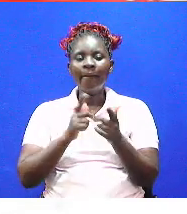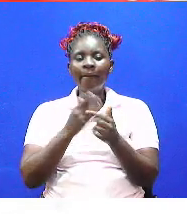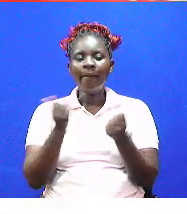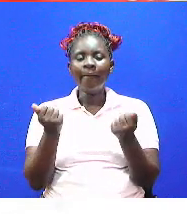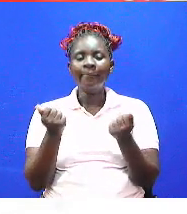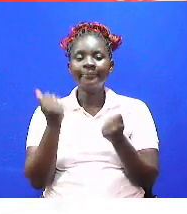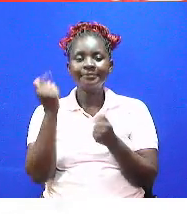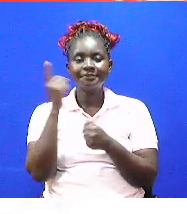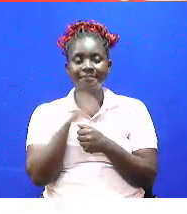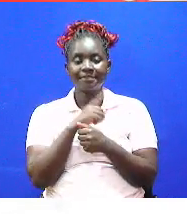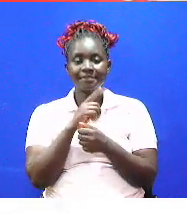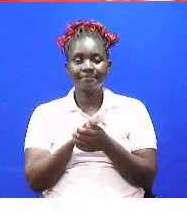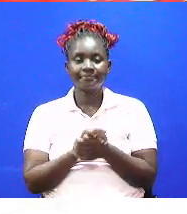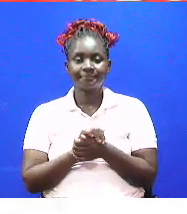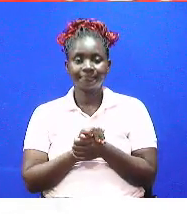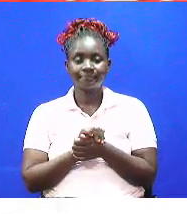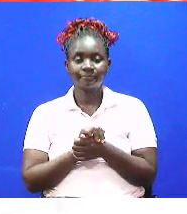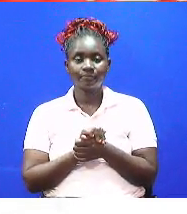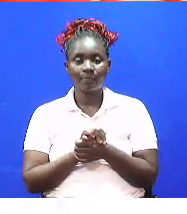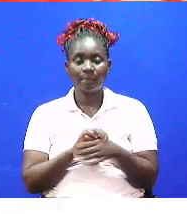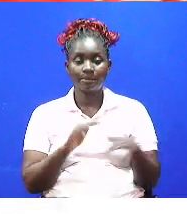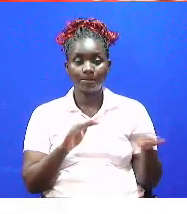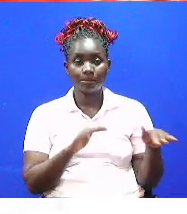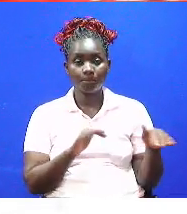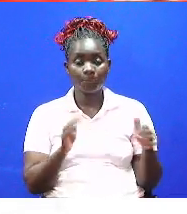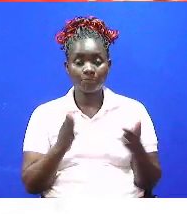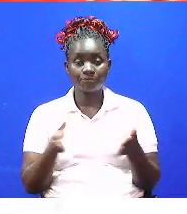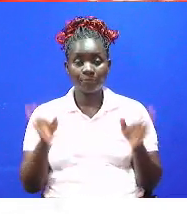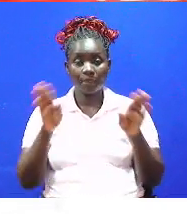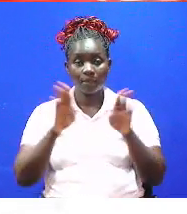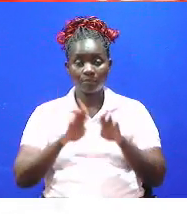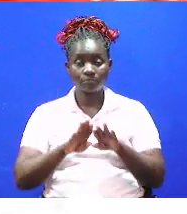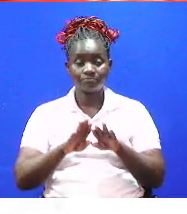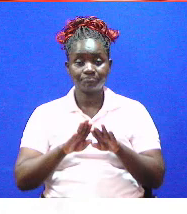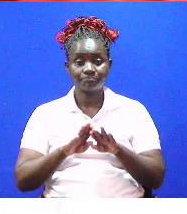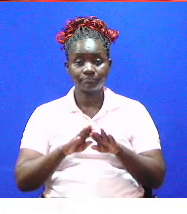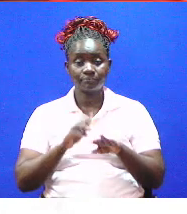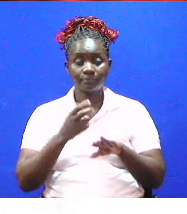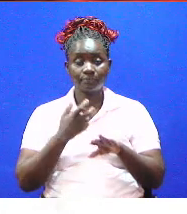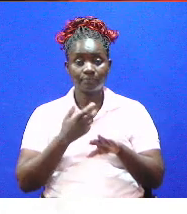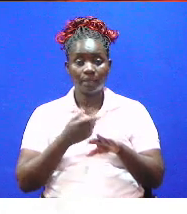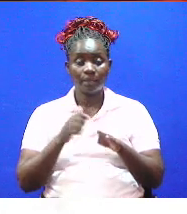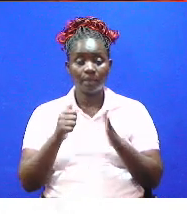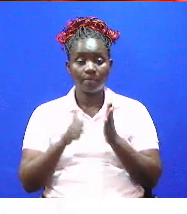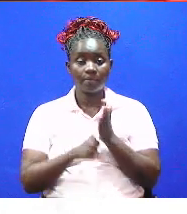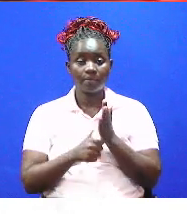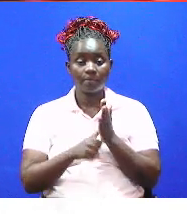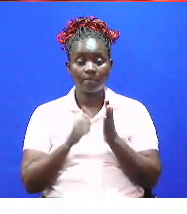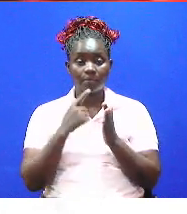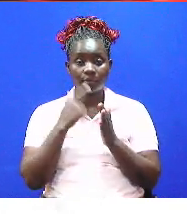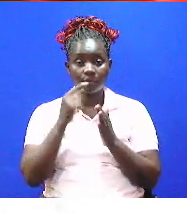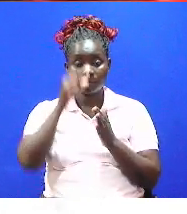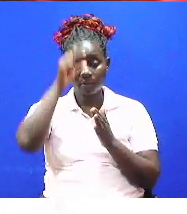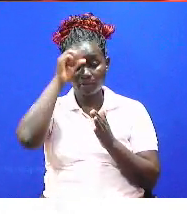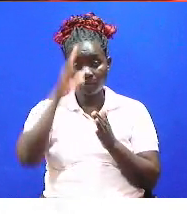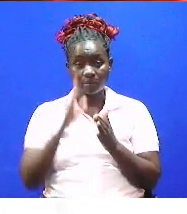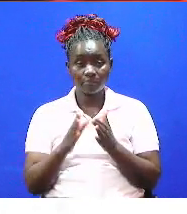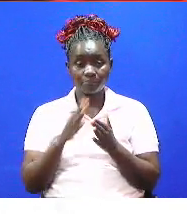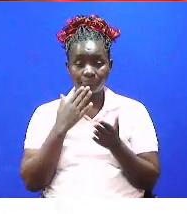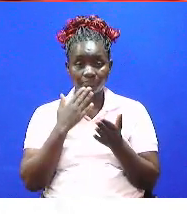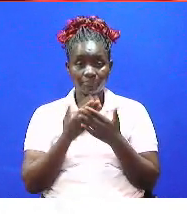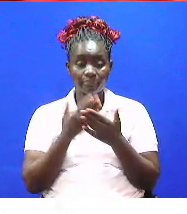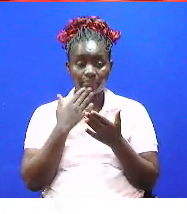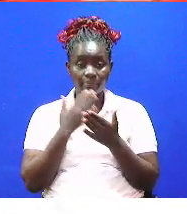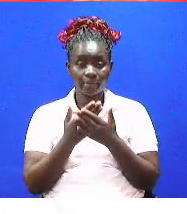kore Kwa ni abaminta wa kwa ni orobo kumi na ende tuta kutebiga ba nanga thank you so much ikiagarana